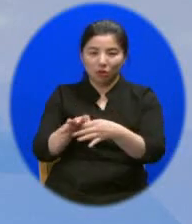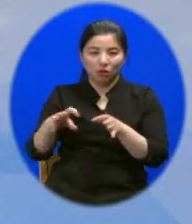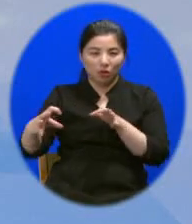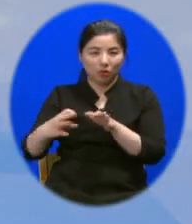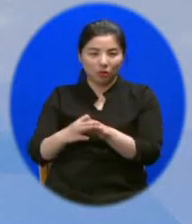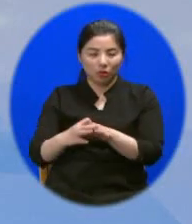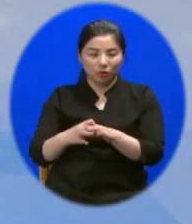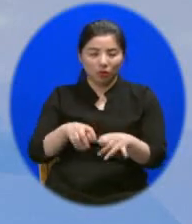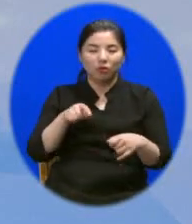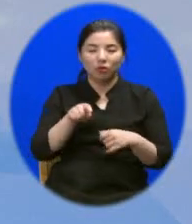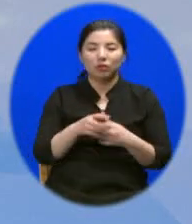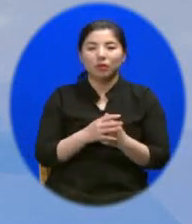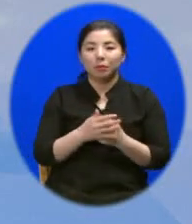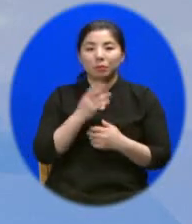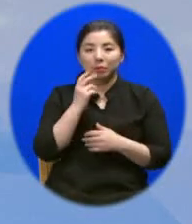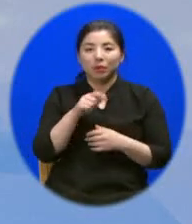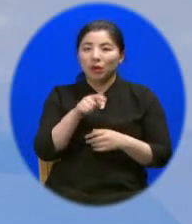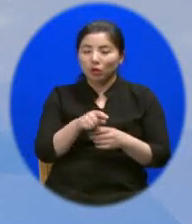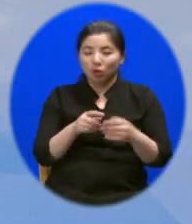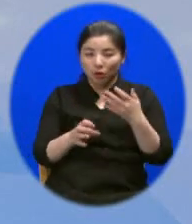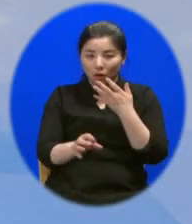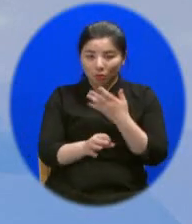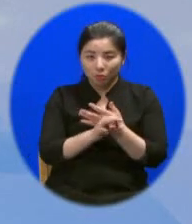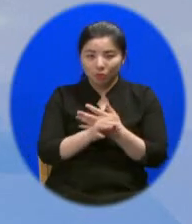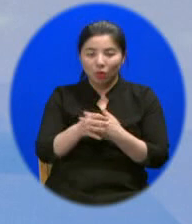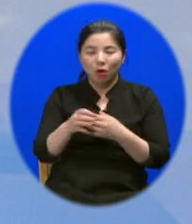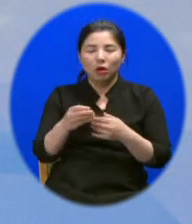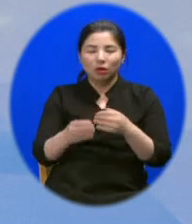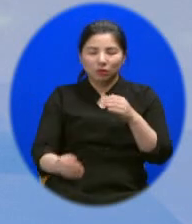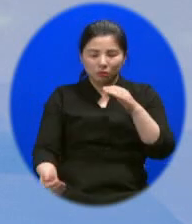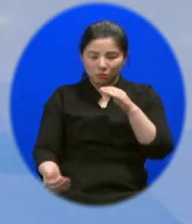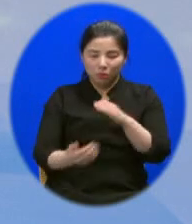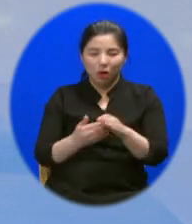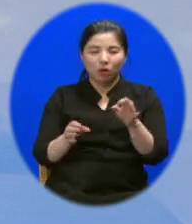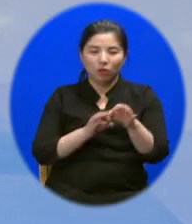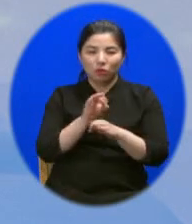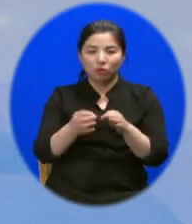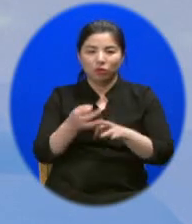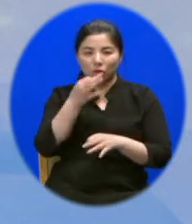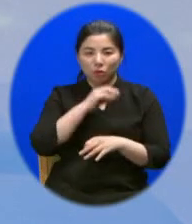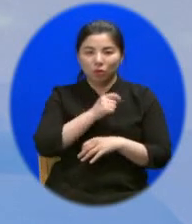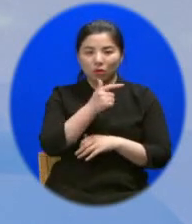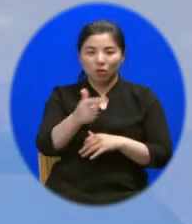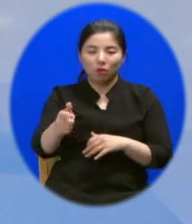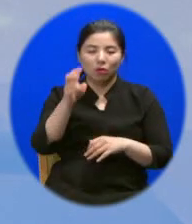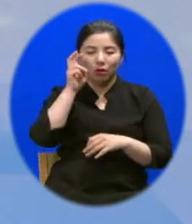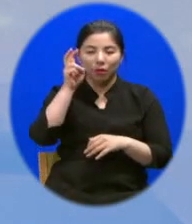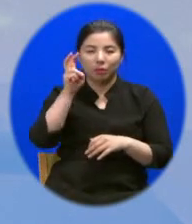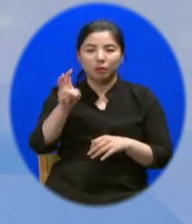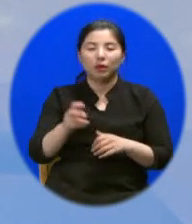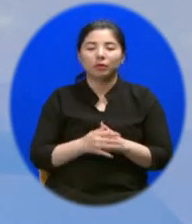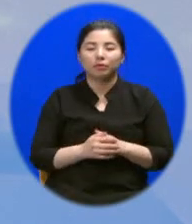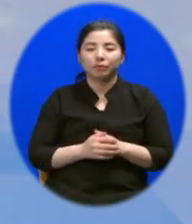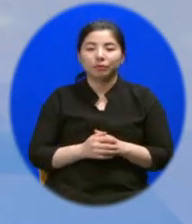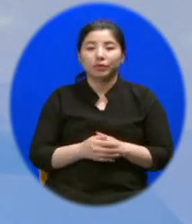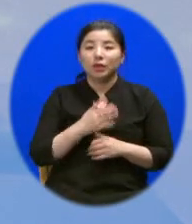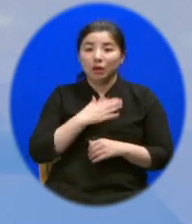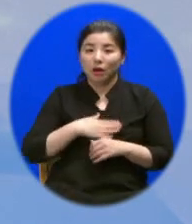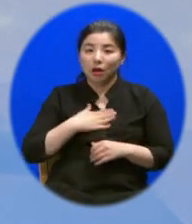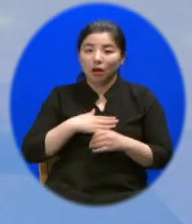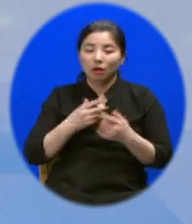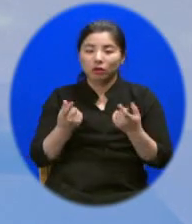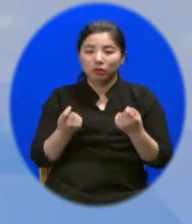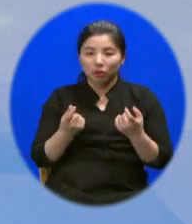말합니다 이렇게 된다면 엄청난 경제 유발 효과는 물론이고 인구유입 효과도 클 것으로 기대를 합니다 잘 아시다시피